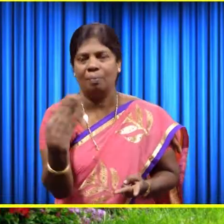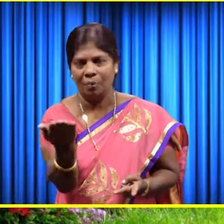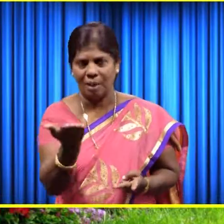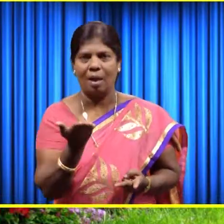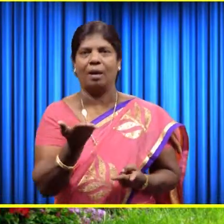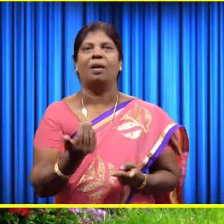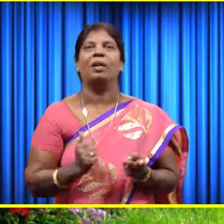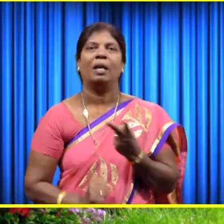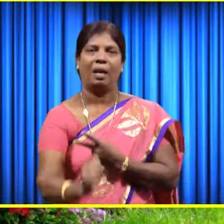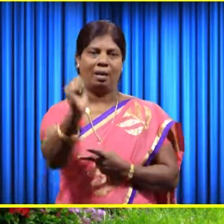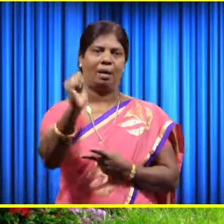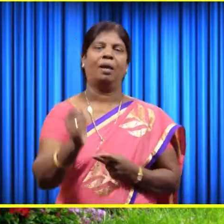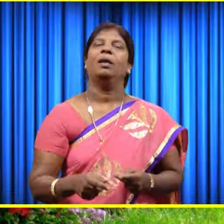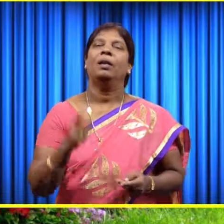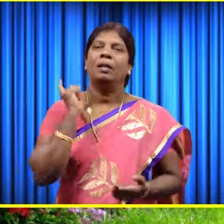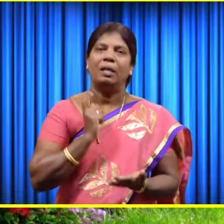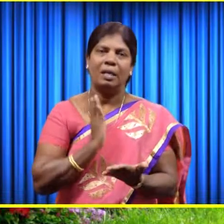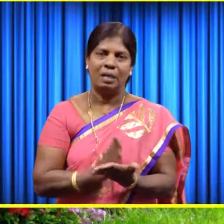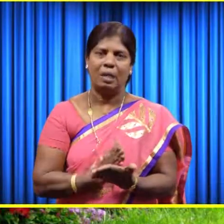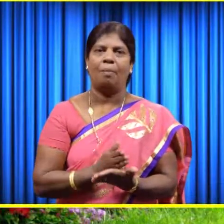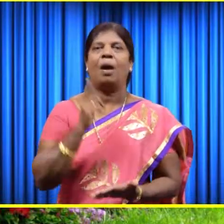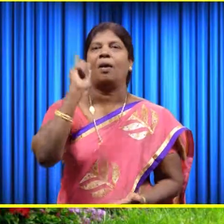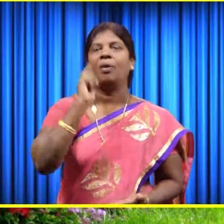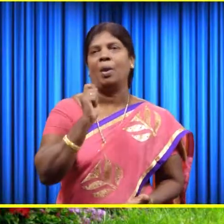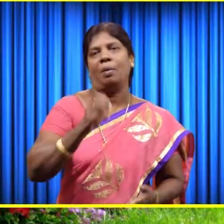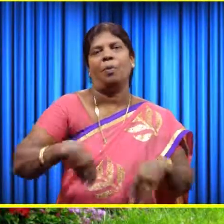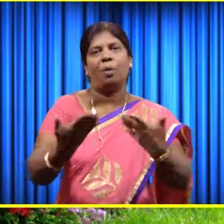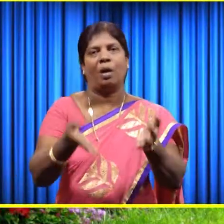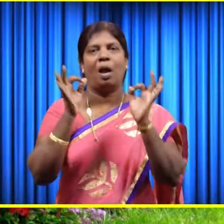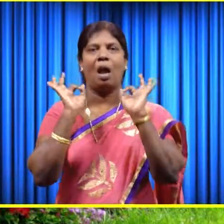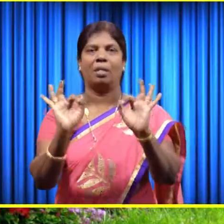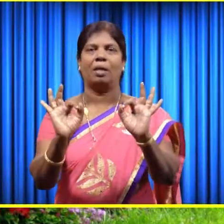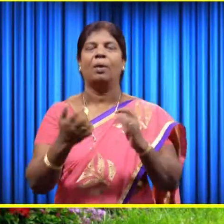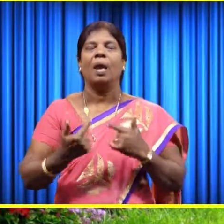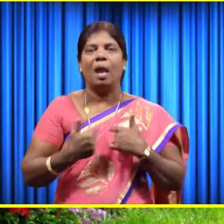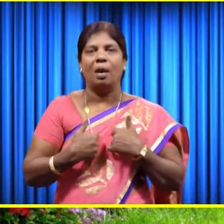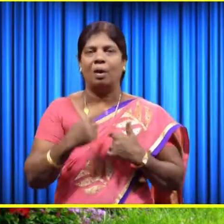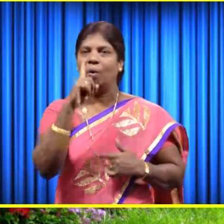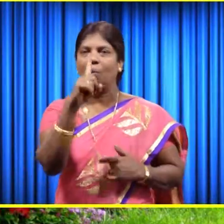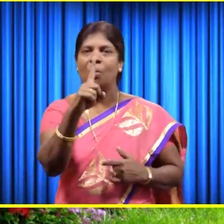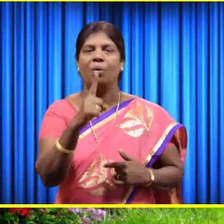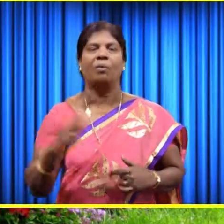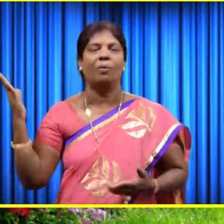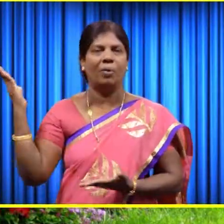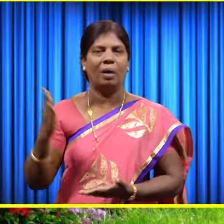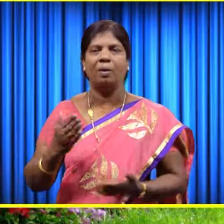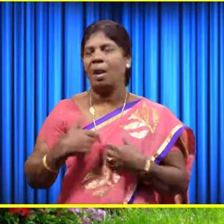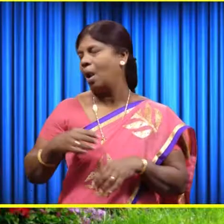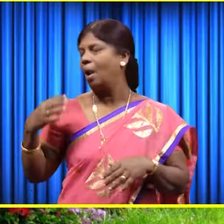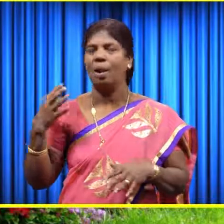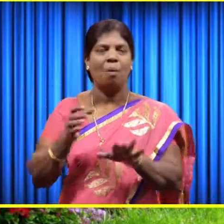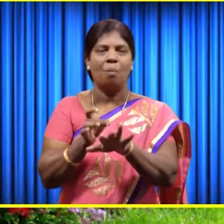என்று கேட்பீர்களானால், உங்களை மன்னிப்பதற்கு அவர் காத்திருக்கிறார். என்னிடத்தில் வருகிற ஒருவனையும் நான்